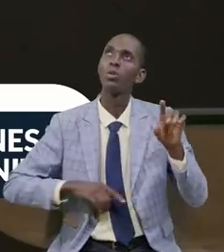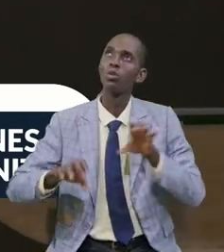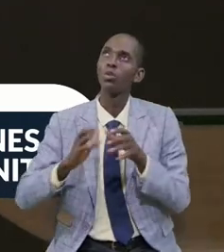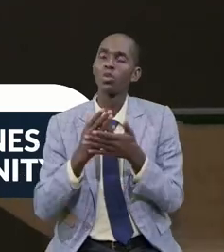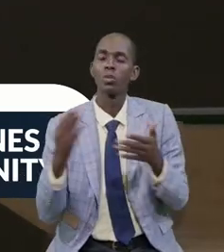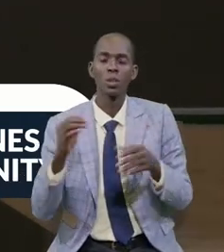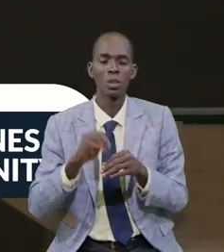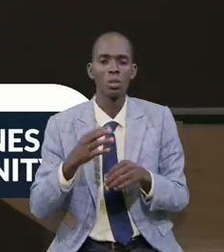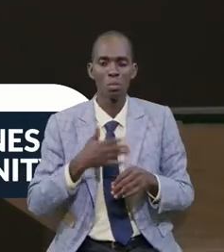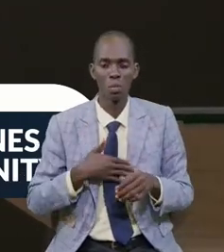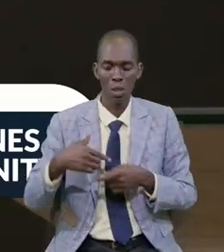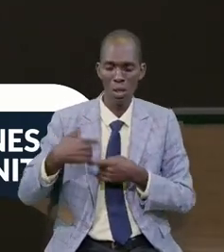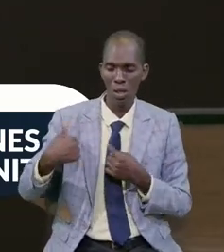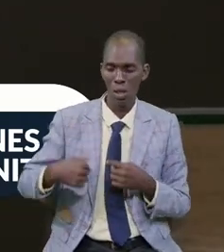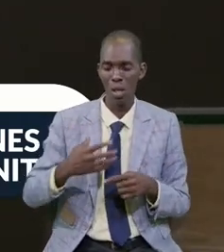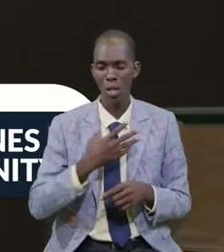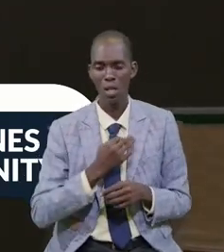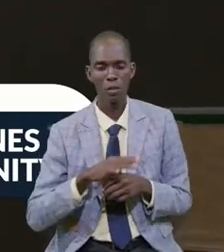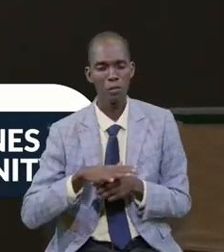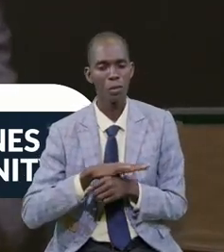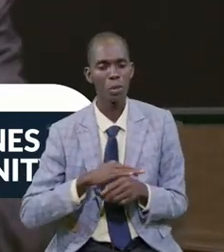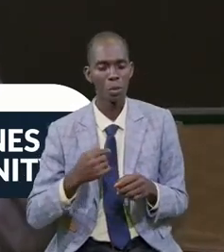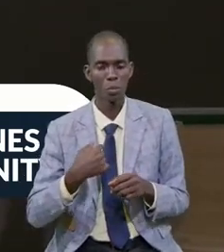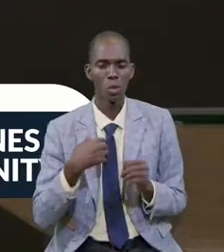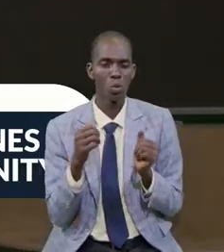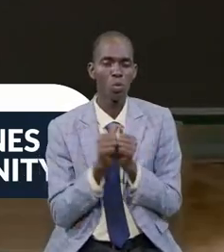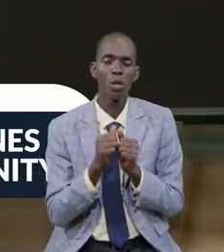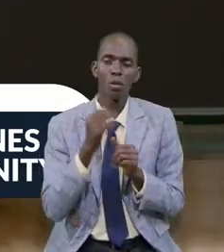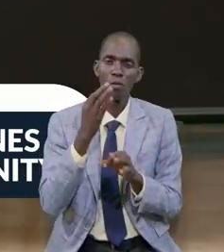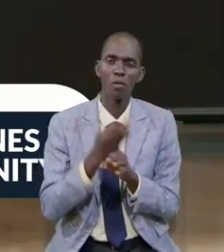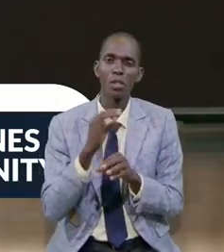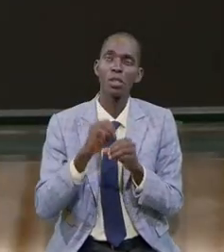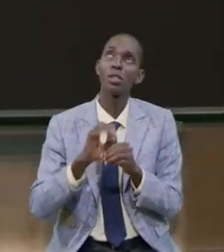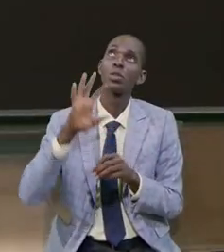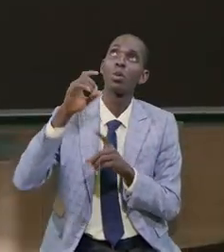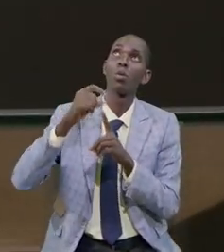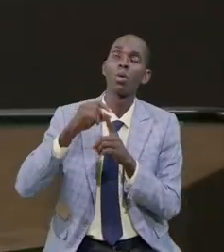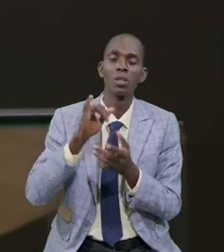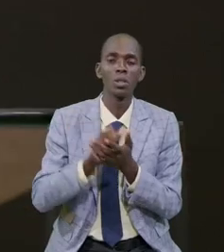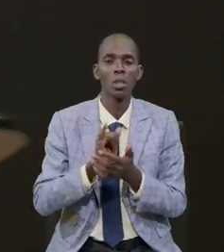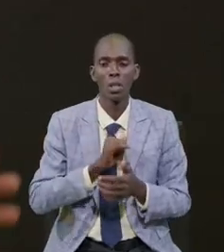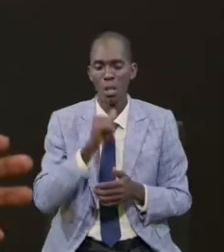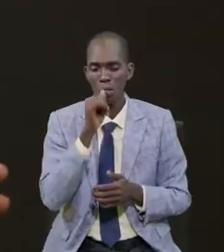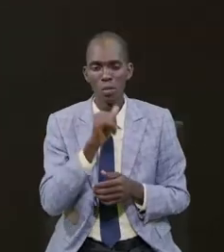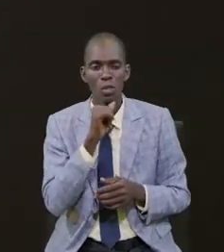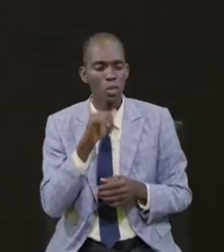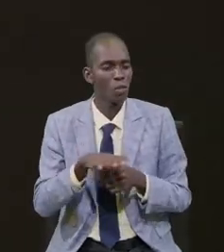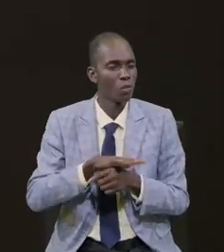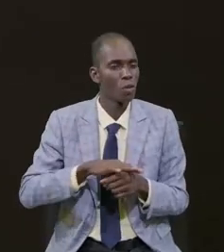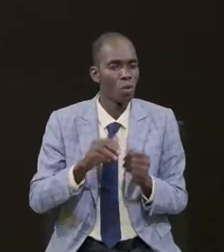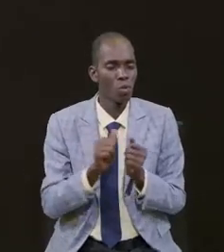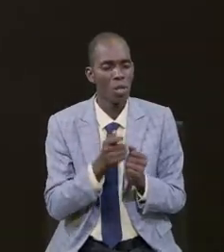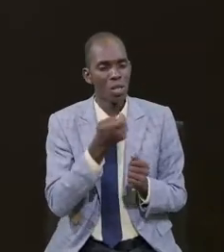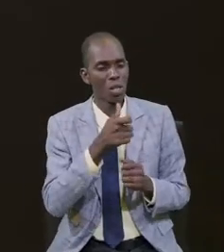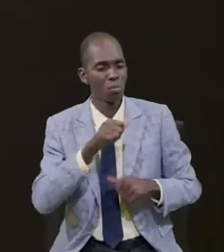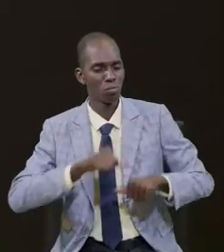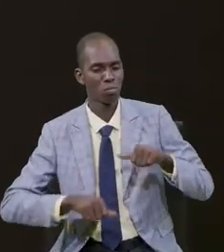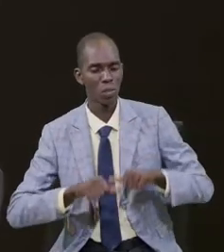mon cœur et remplis-moi de foi dans ta parole pour que je ne porte pas un petit